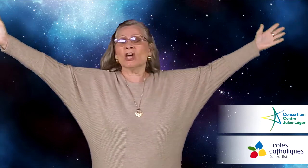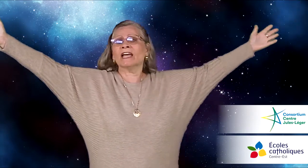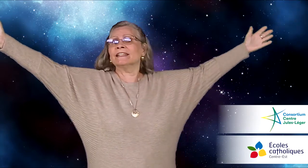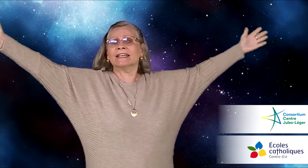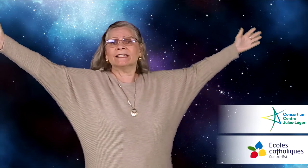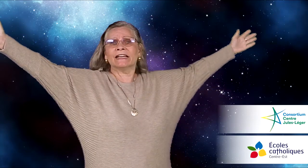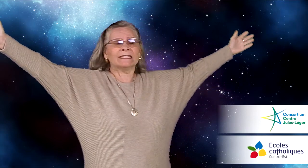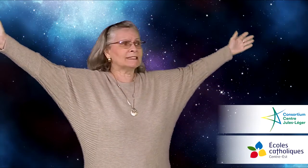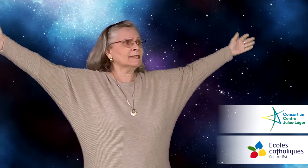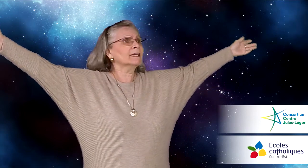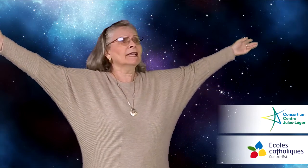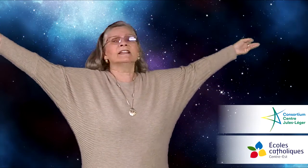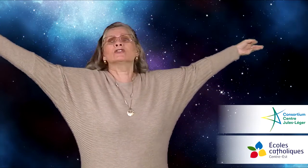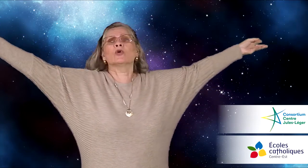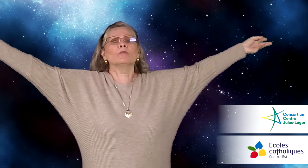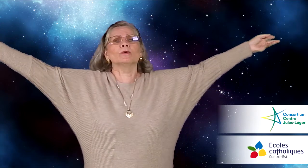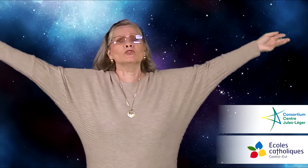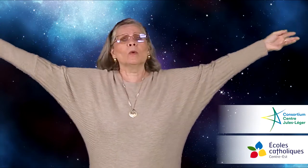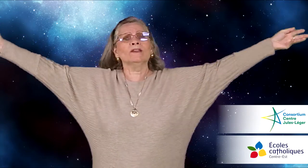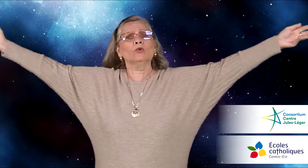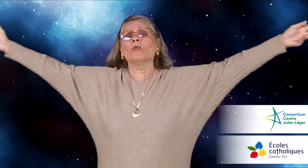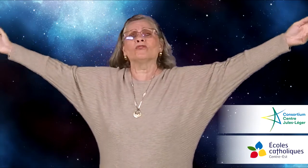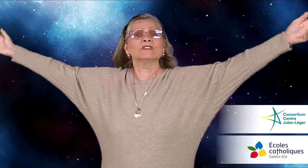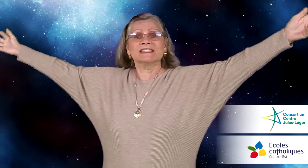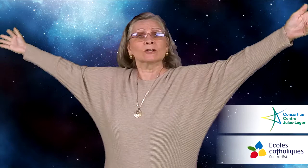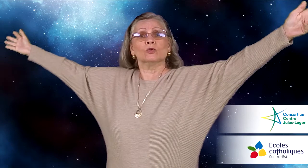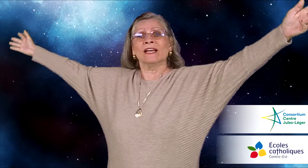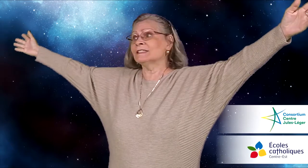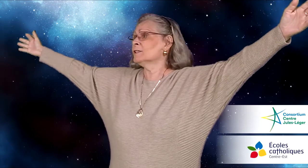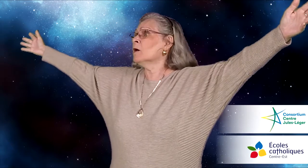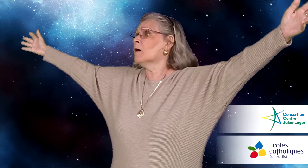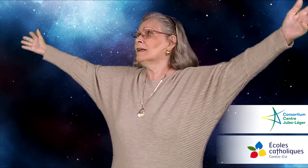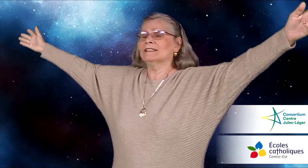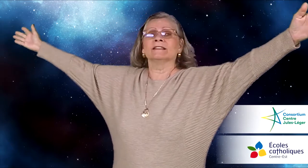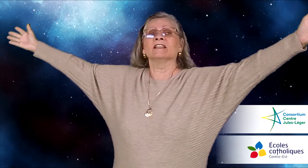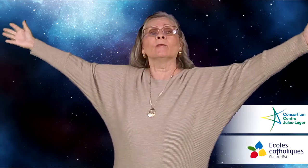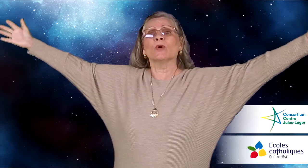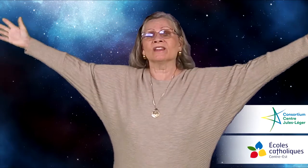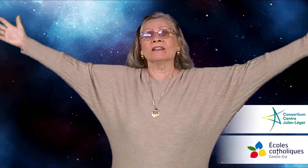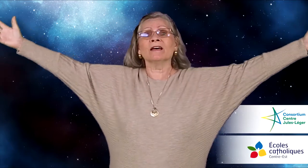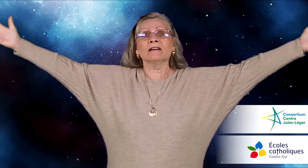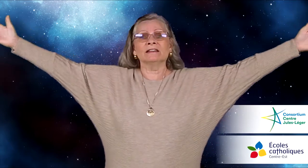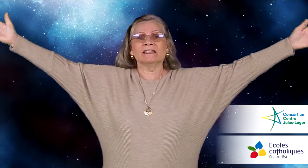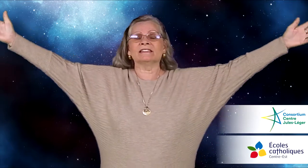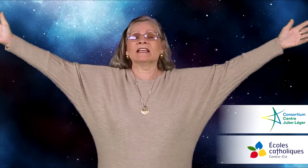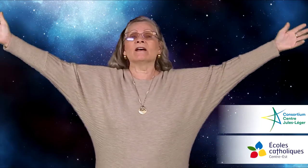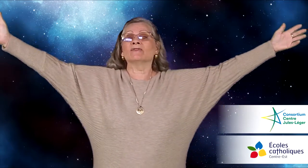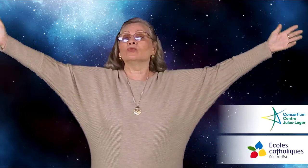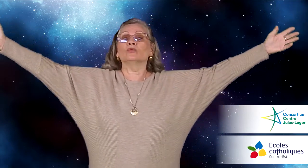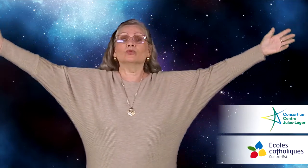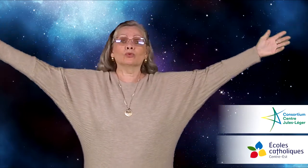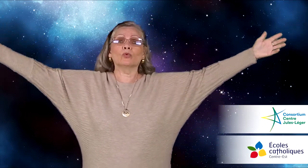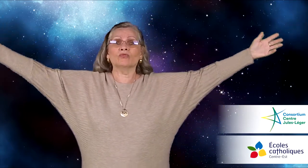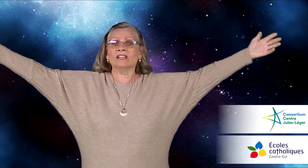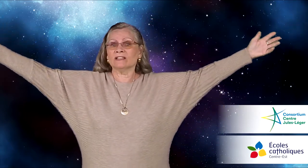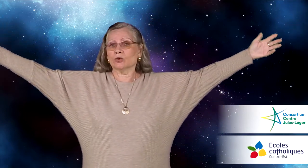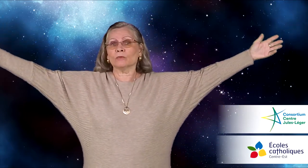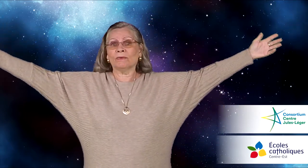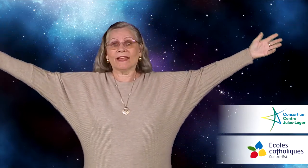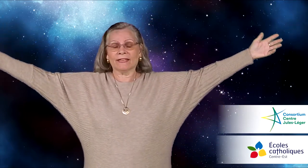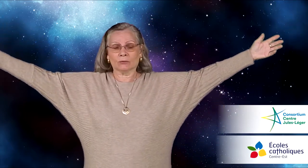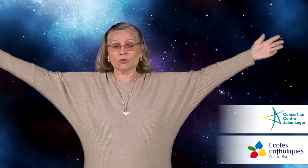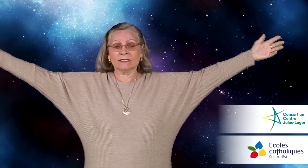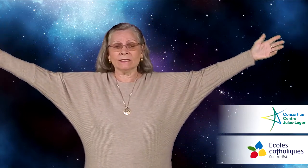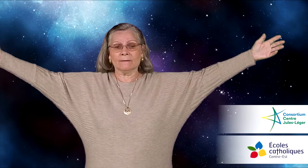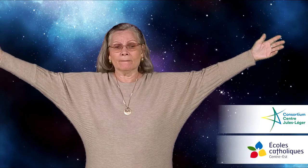voyageurs intergalactiques. Ils ont besoin de nos feux de circulation. C'est important qu'ils savent retrouver les